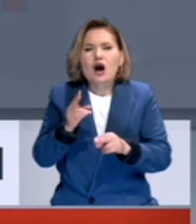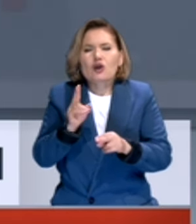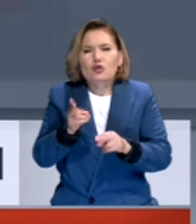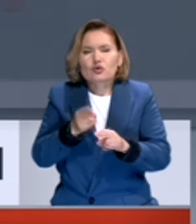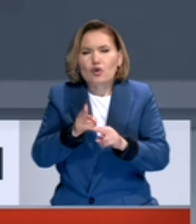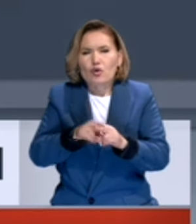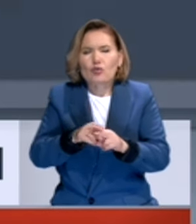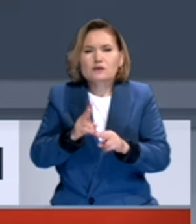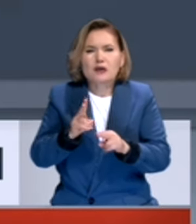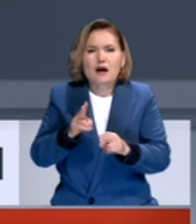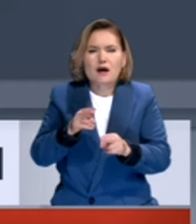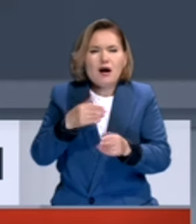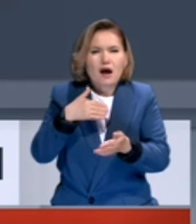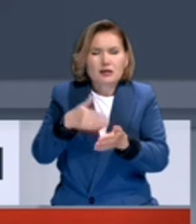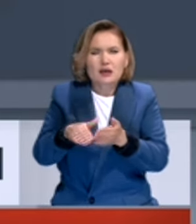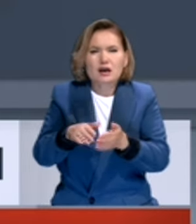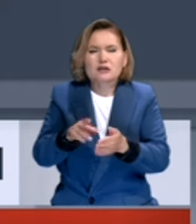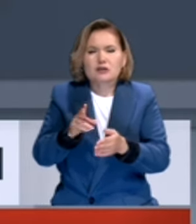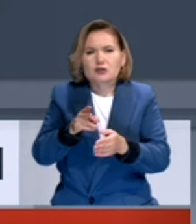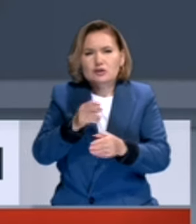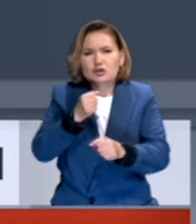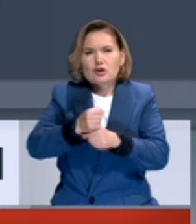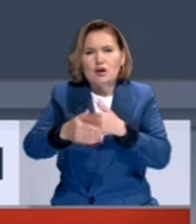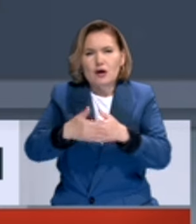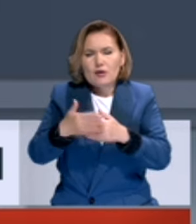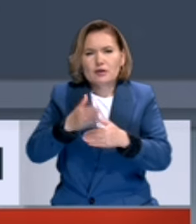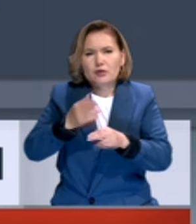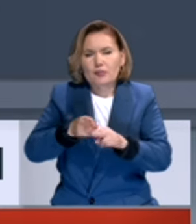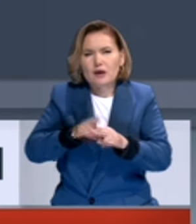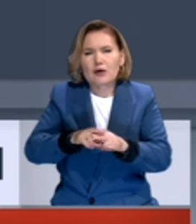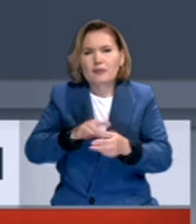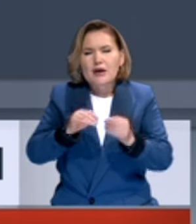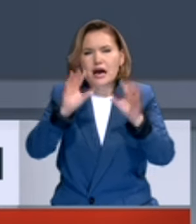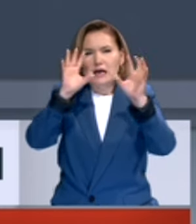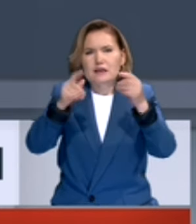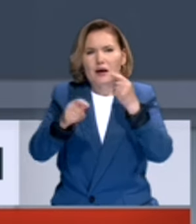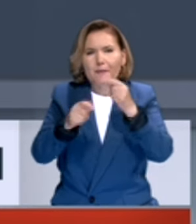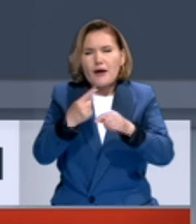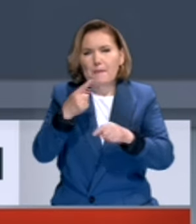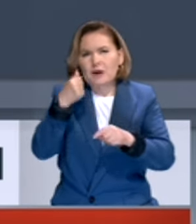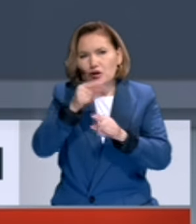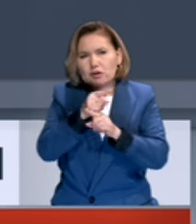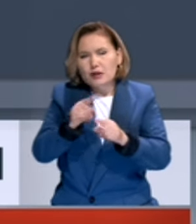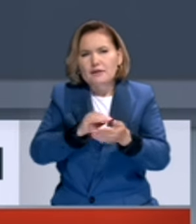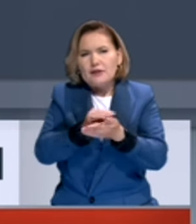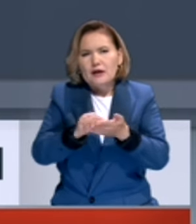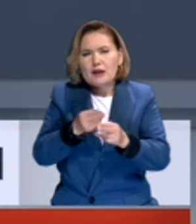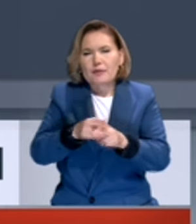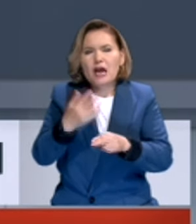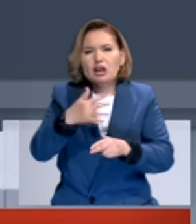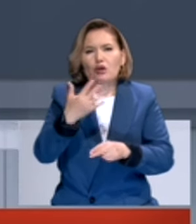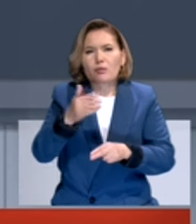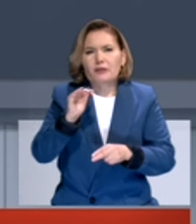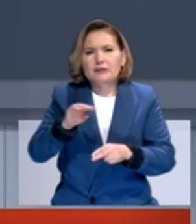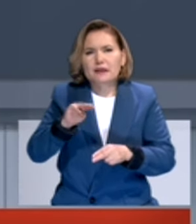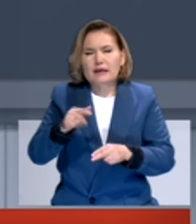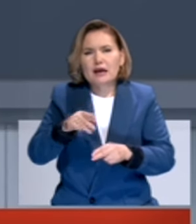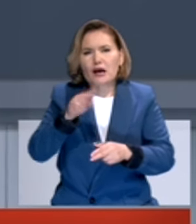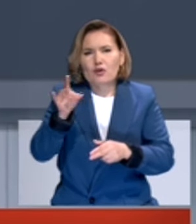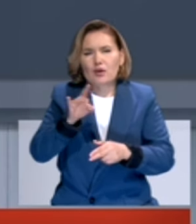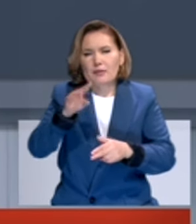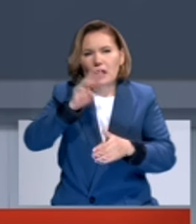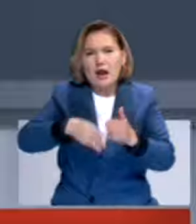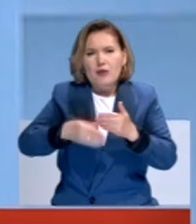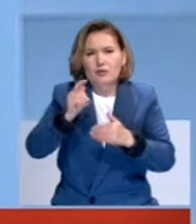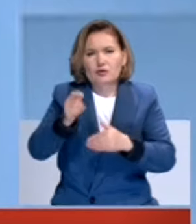әдейі жалтарғандар жауапқа тартылады. Алдымен ескерту жасалады. Заң бұзушылық 1 жыл ішінде тағы қайталанса 55 000 теңге көлемінде айыппұл